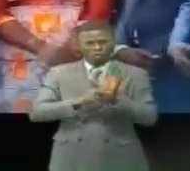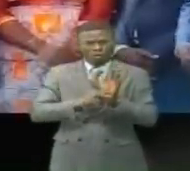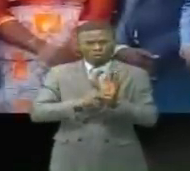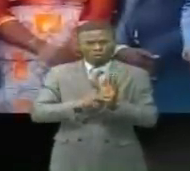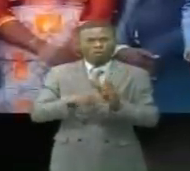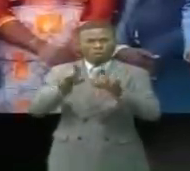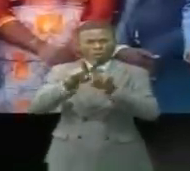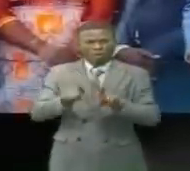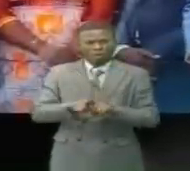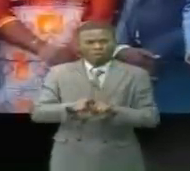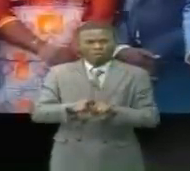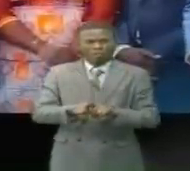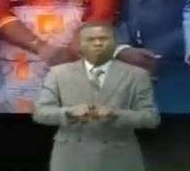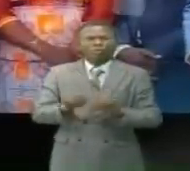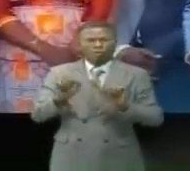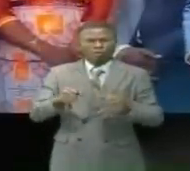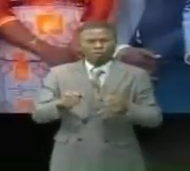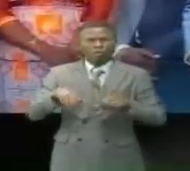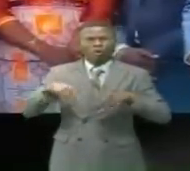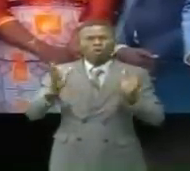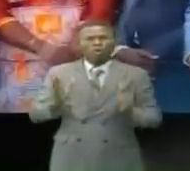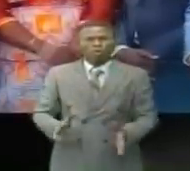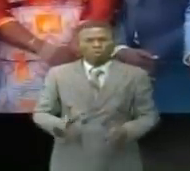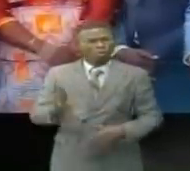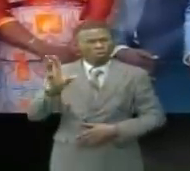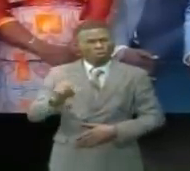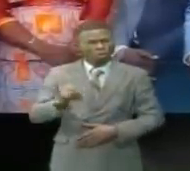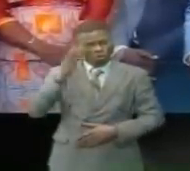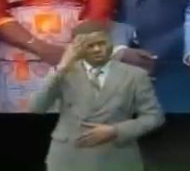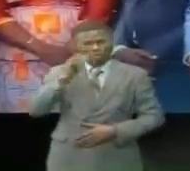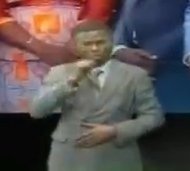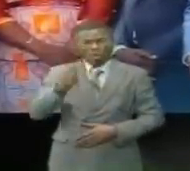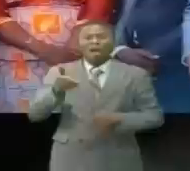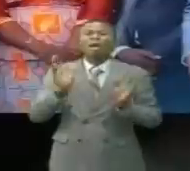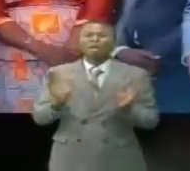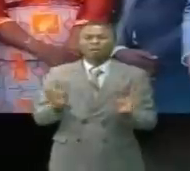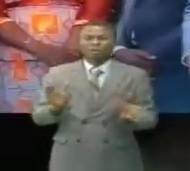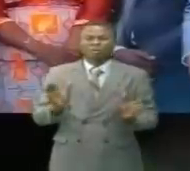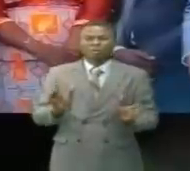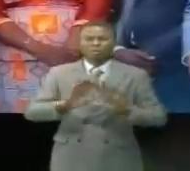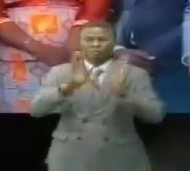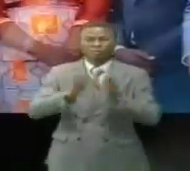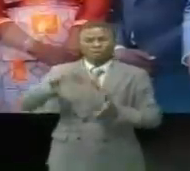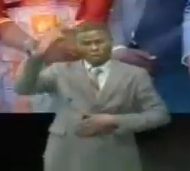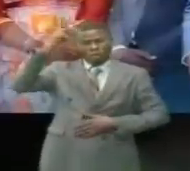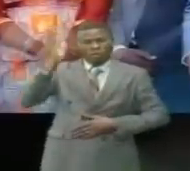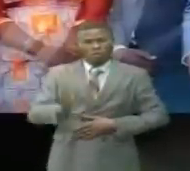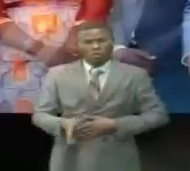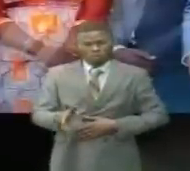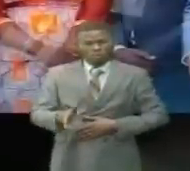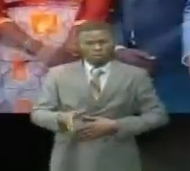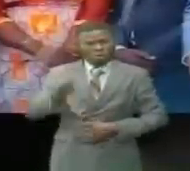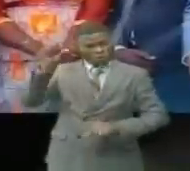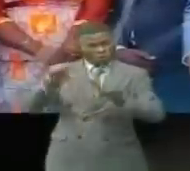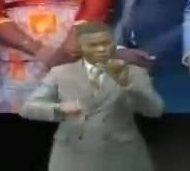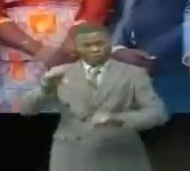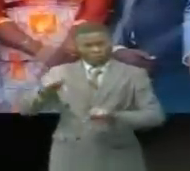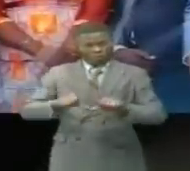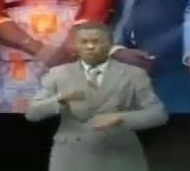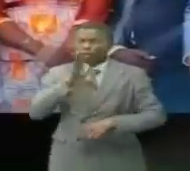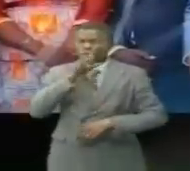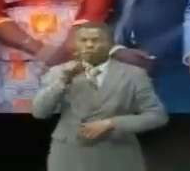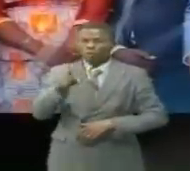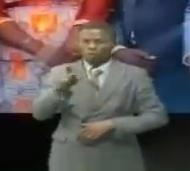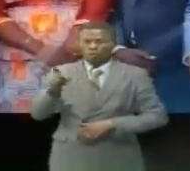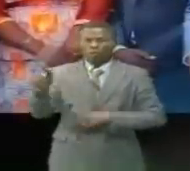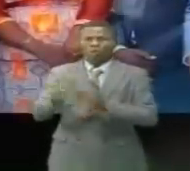mains noires pouvant être congolaises ou non. Mettons en garde tous les politiciens en poste de vitesse qui se vertuent à